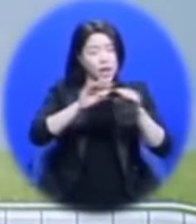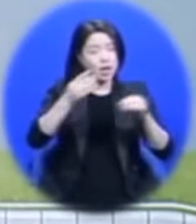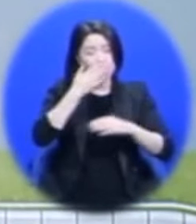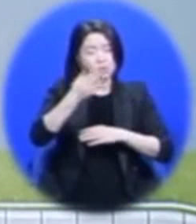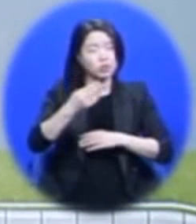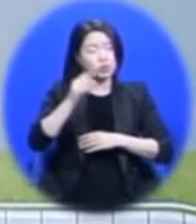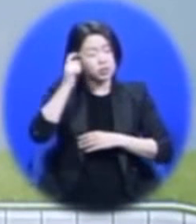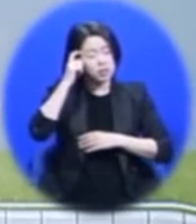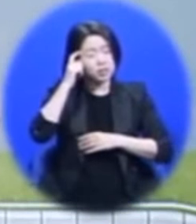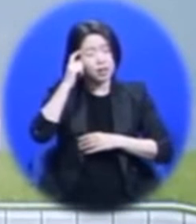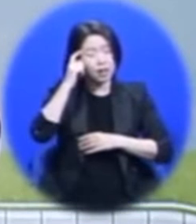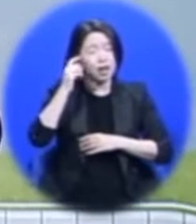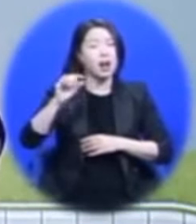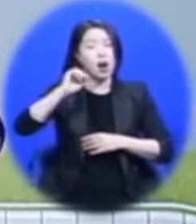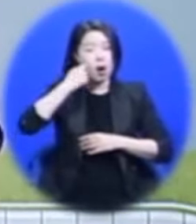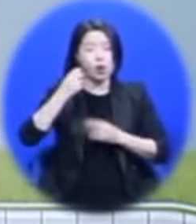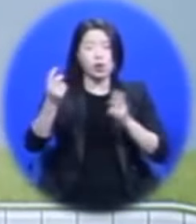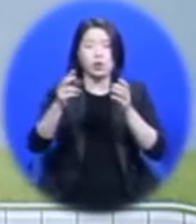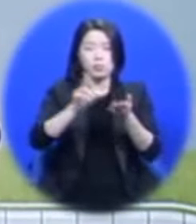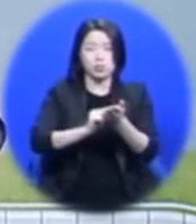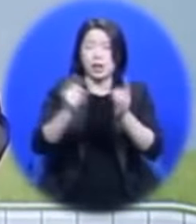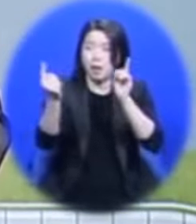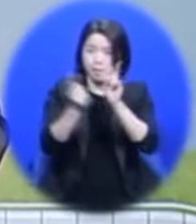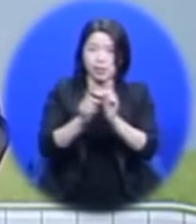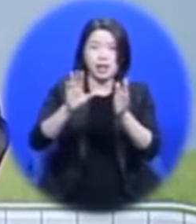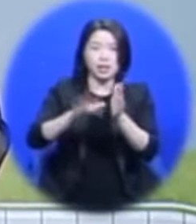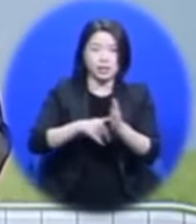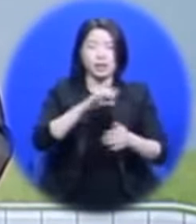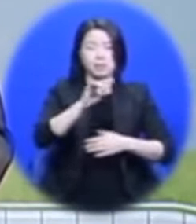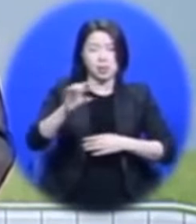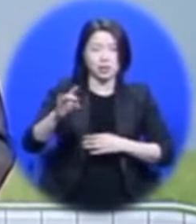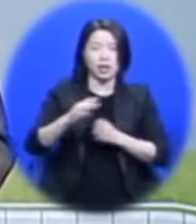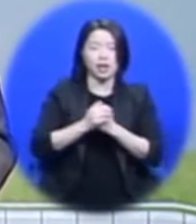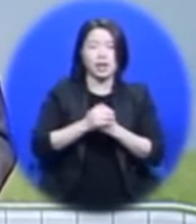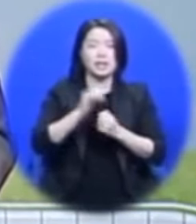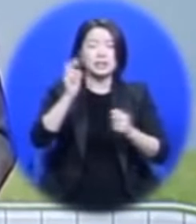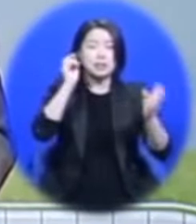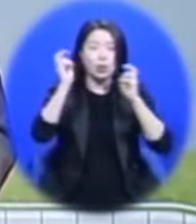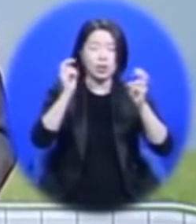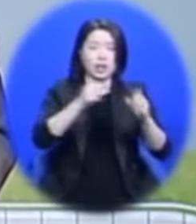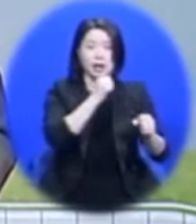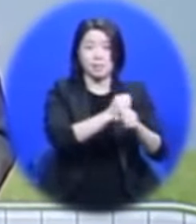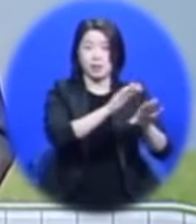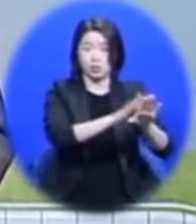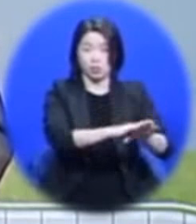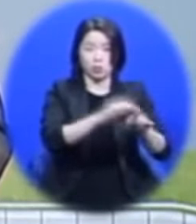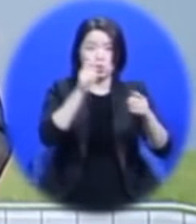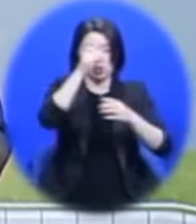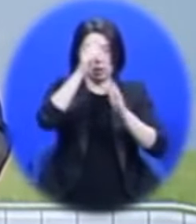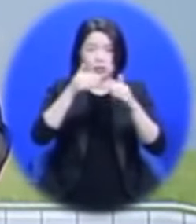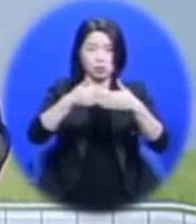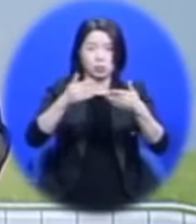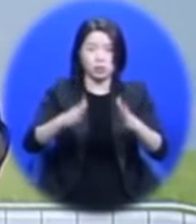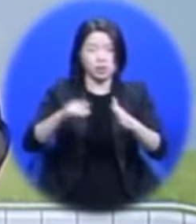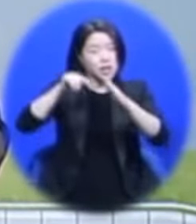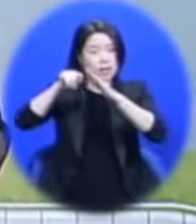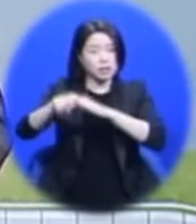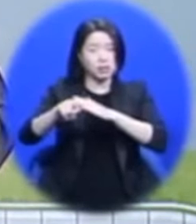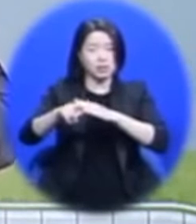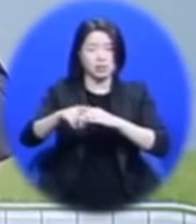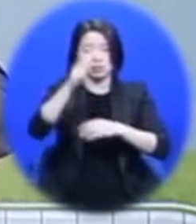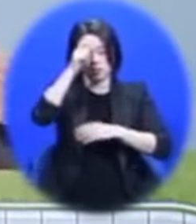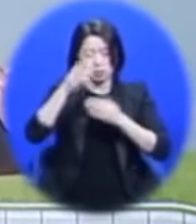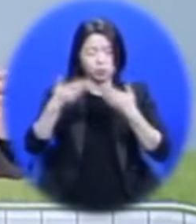있을까? 그런 어려운 문제를 만날 때마다 그 회사에 만들어 놓은 기도실에 들어가서